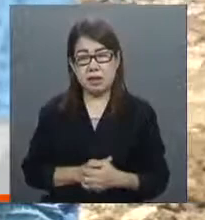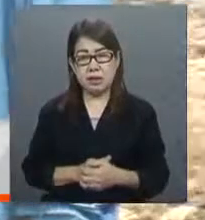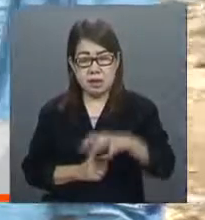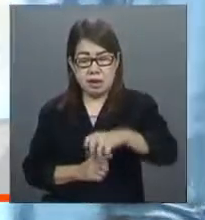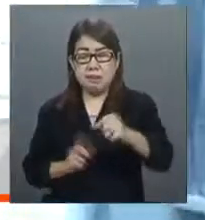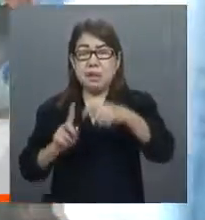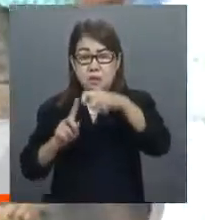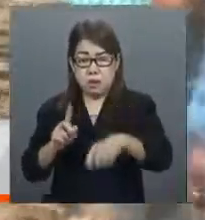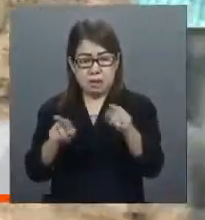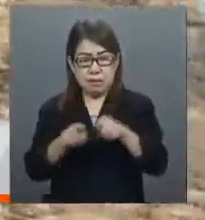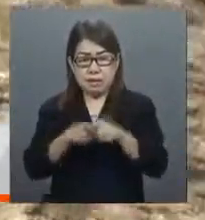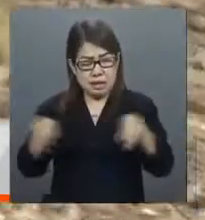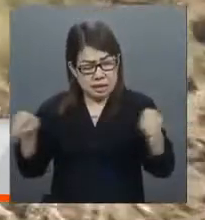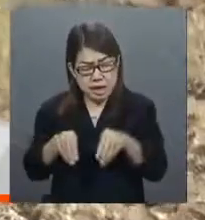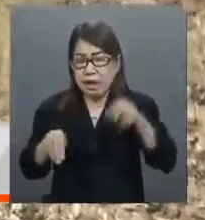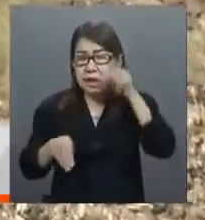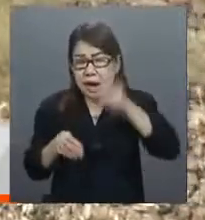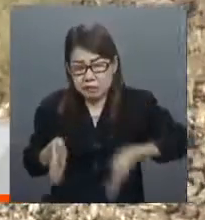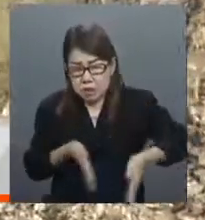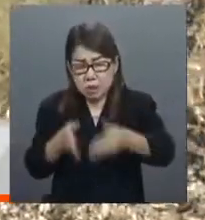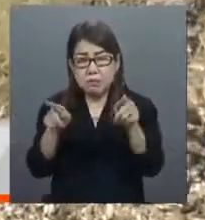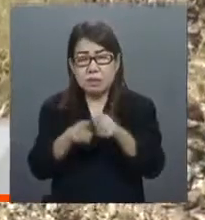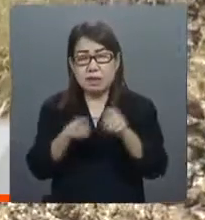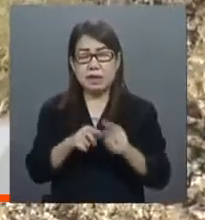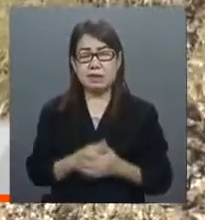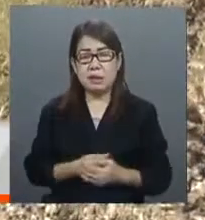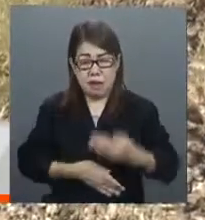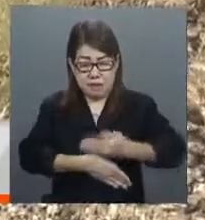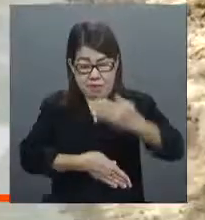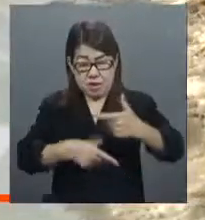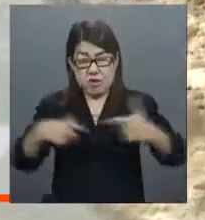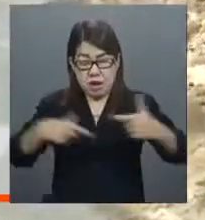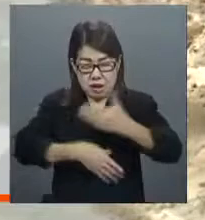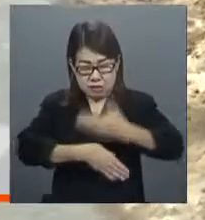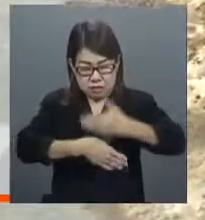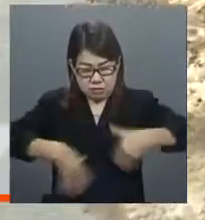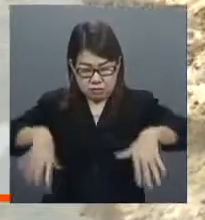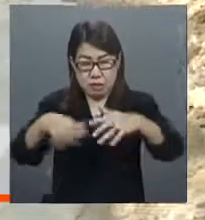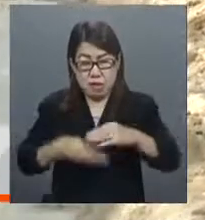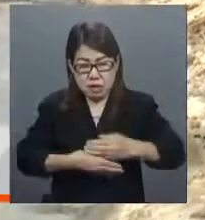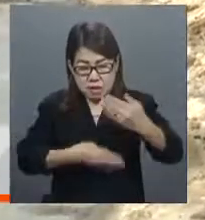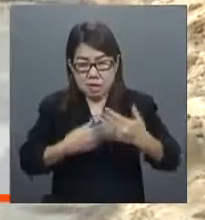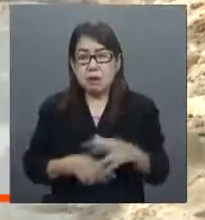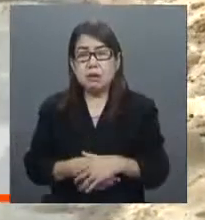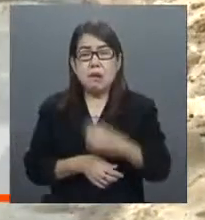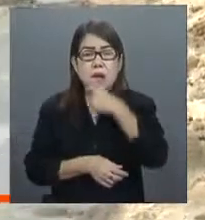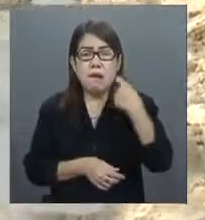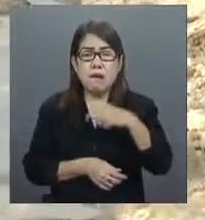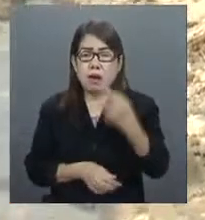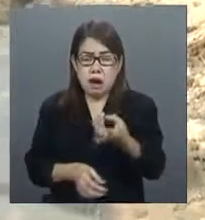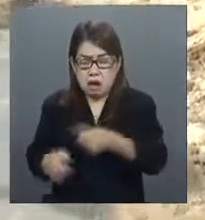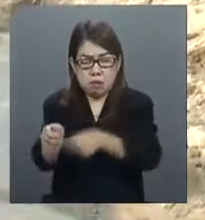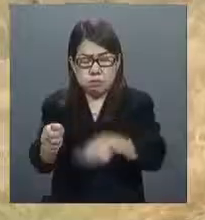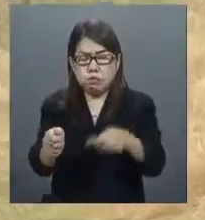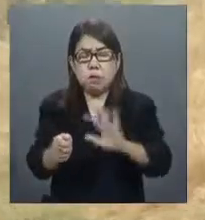คลองชลประทานที่รับน้ำมาจากอ่างเก็บน้ำลำตะคองได้งดปลูกข้าวนากลางทั้งหมดนะคะและทิ้งที่นาว่างเปล่าเนื่องจาก